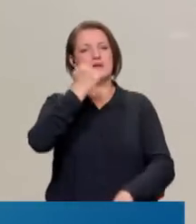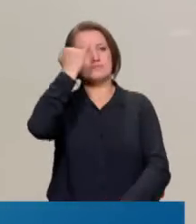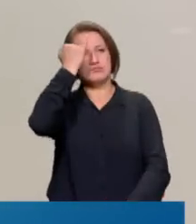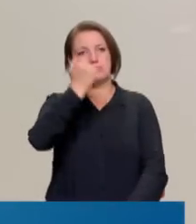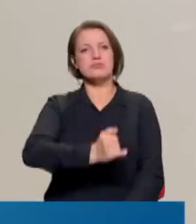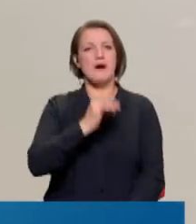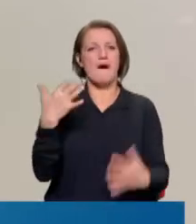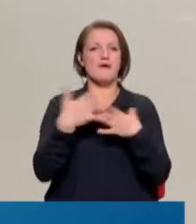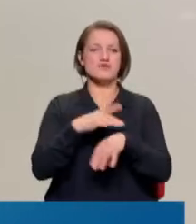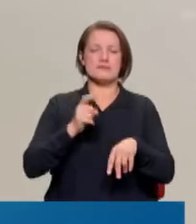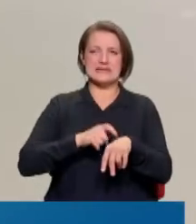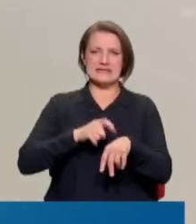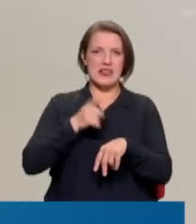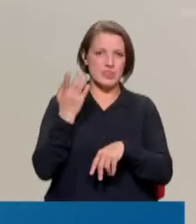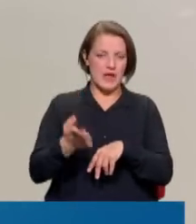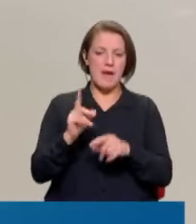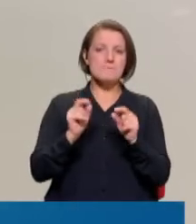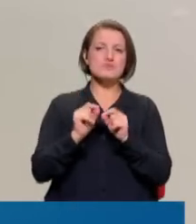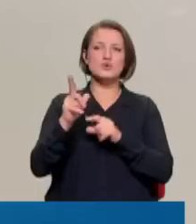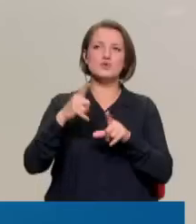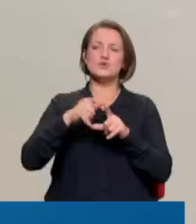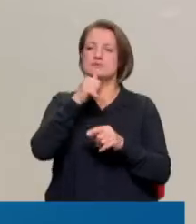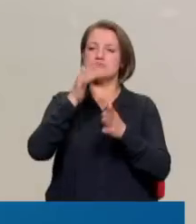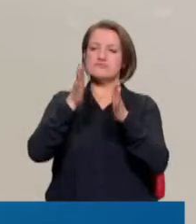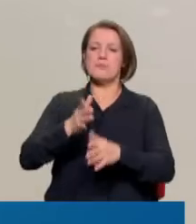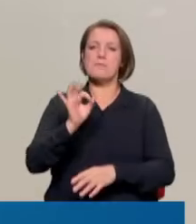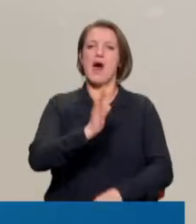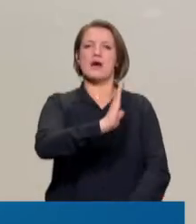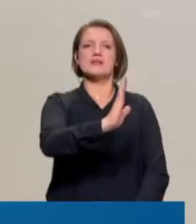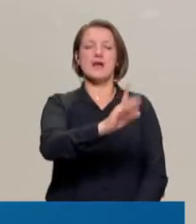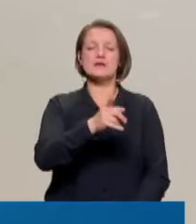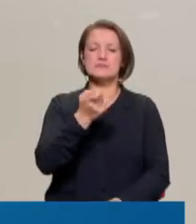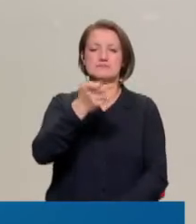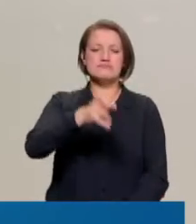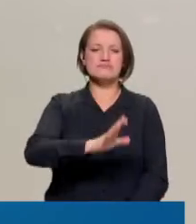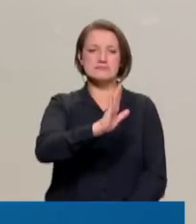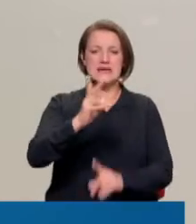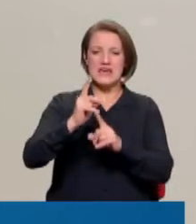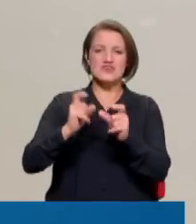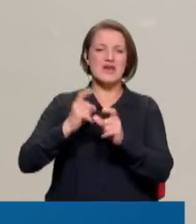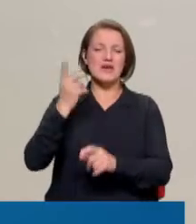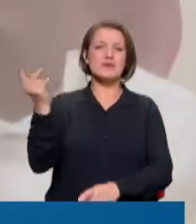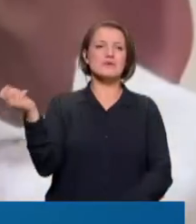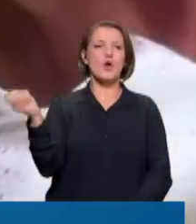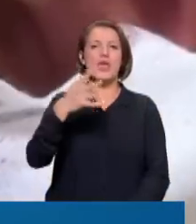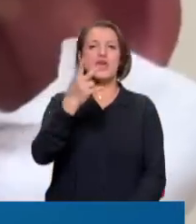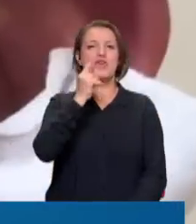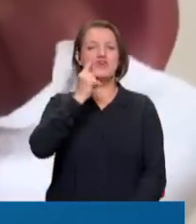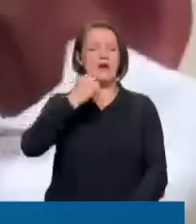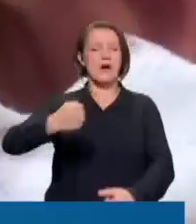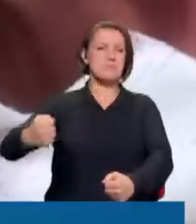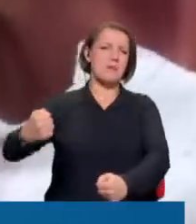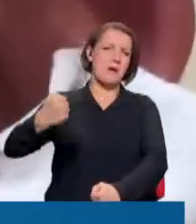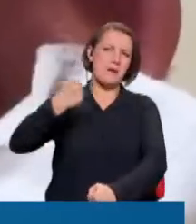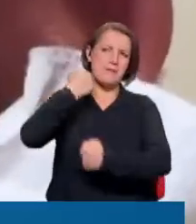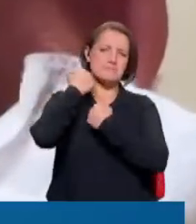bulundu akşam saatlerinde de Bulut otoparka doğru ilerlerken iddiaya göre işinin gönderdiği iki kişi tekme tokat ve